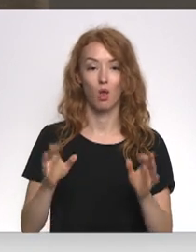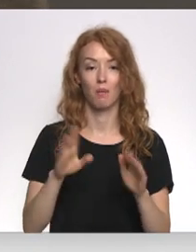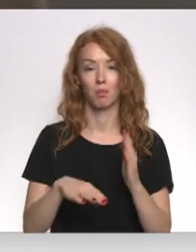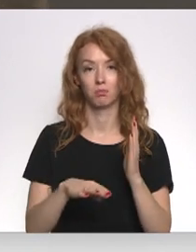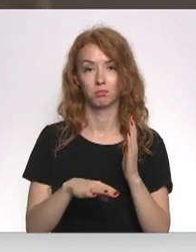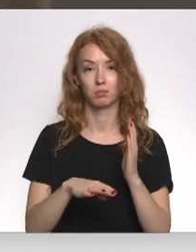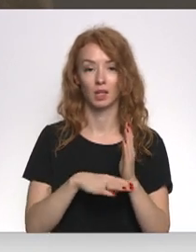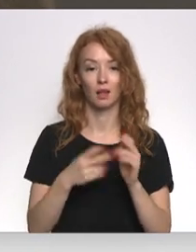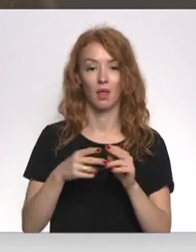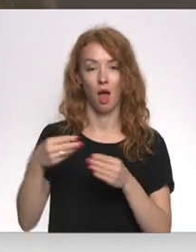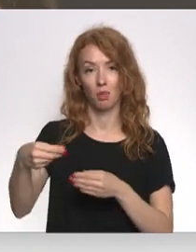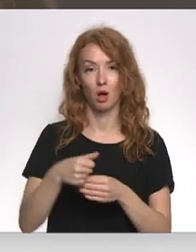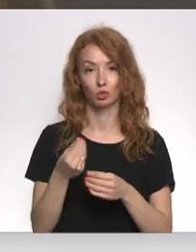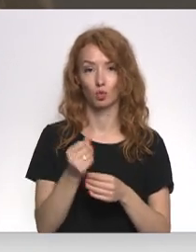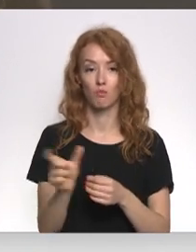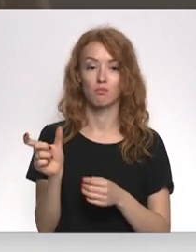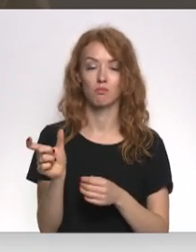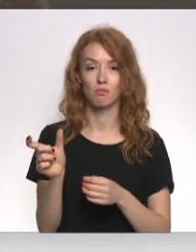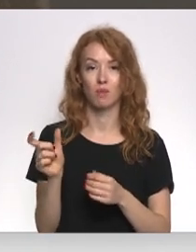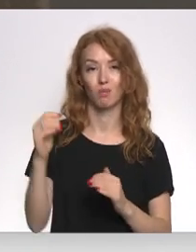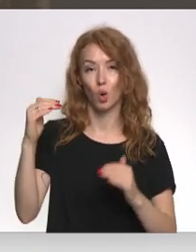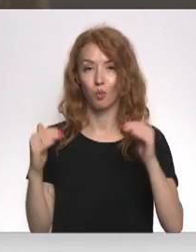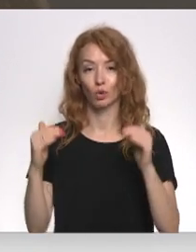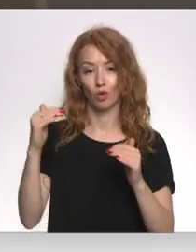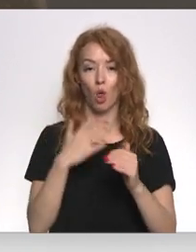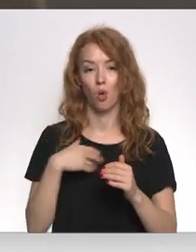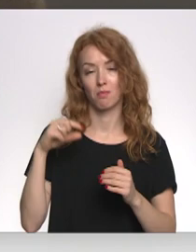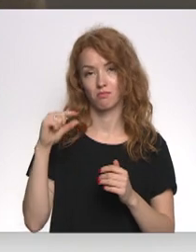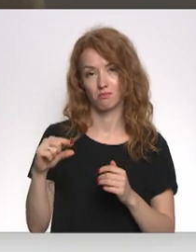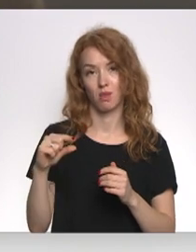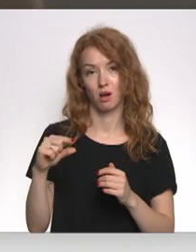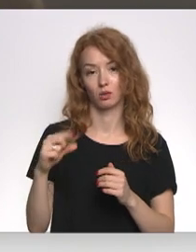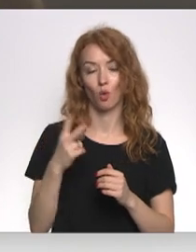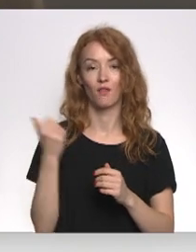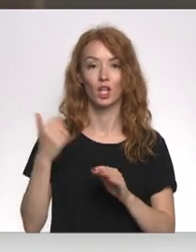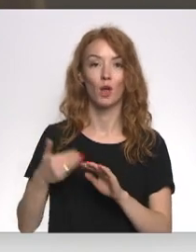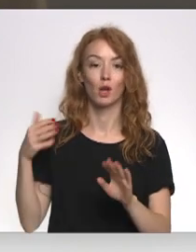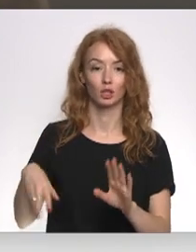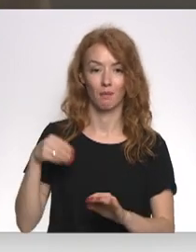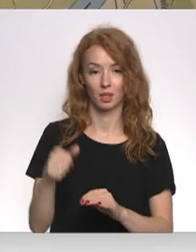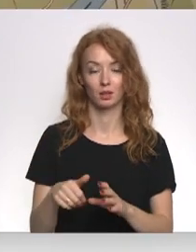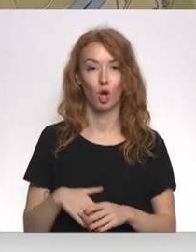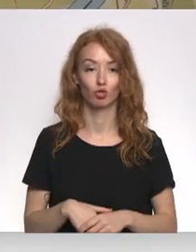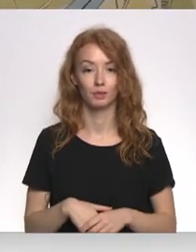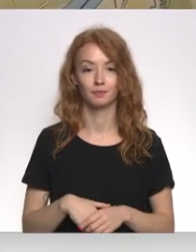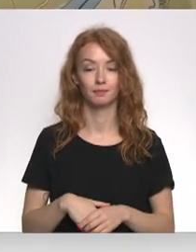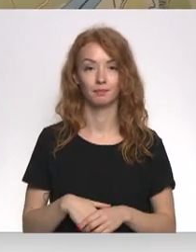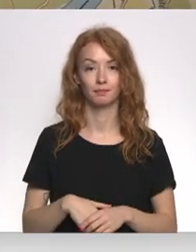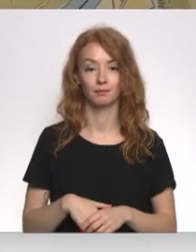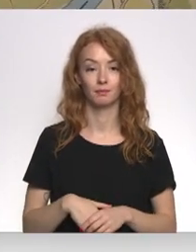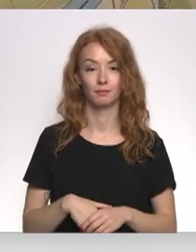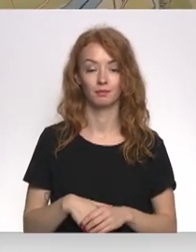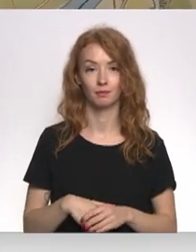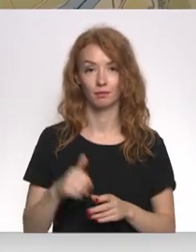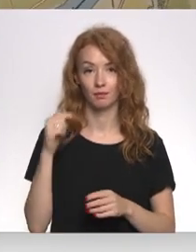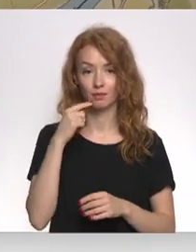briketēm, tad atmaksa summa ir nu, proporcionāli niecīga uz tā fonu, ko viņi samaksā. Un tas mazākais,